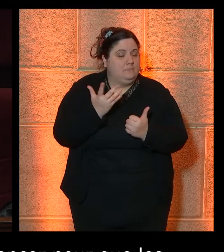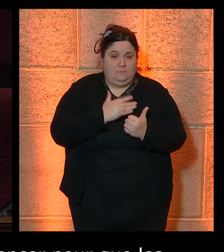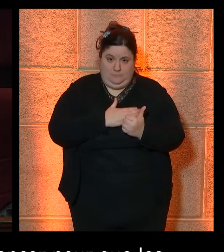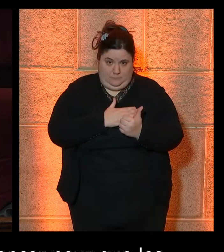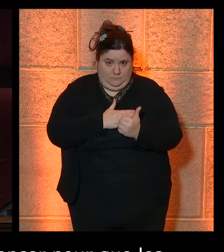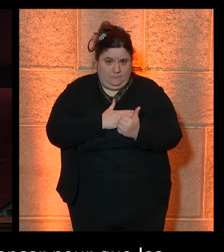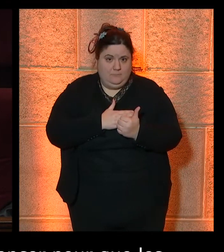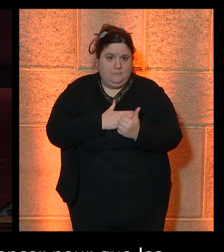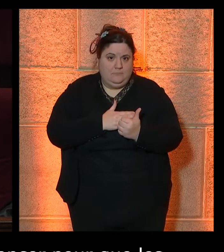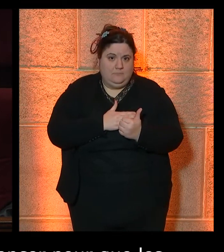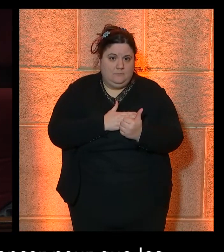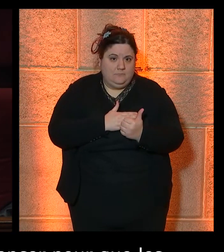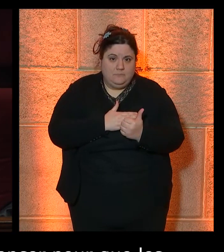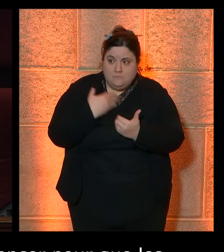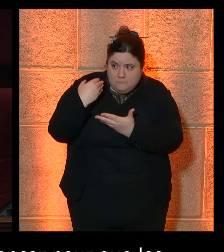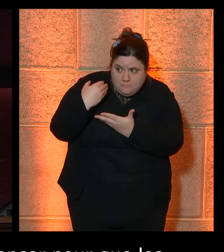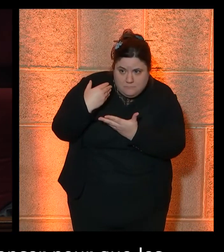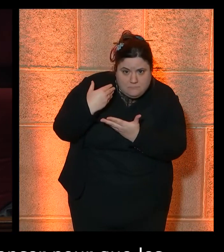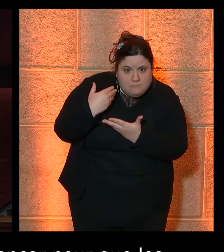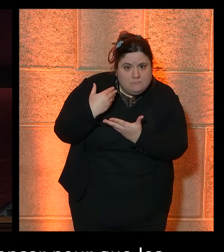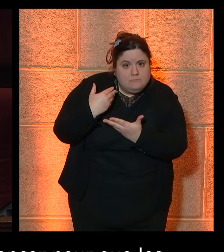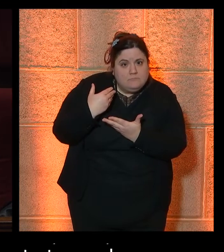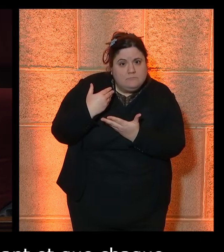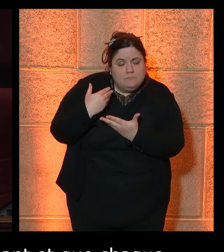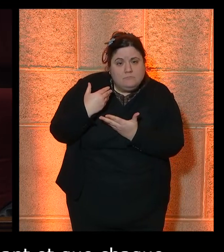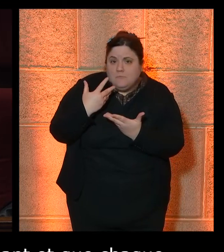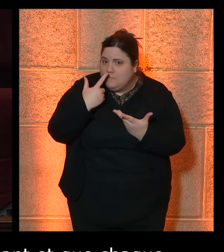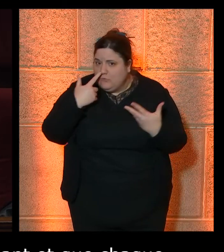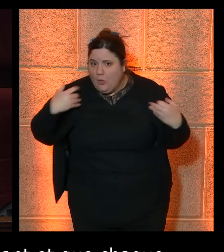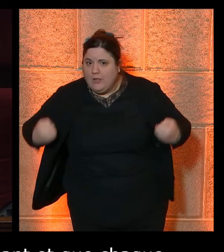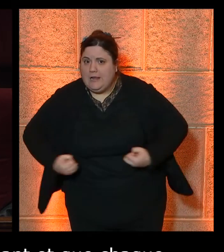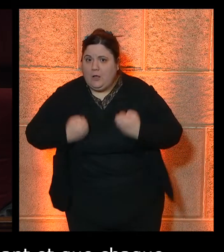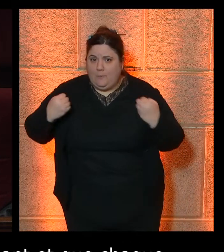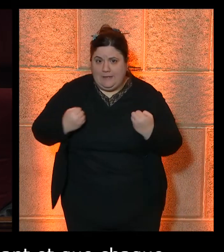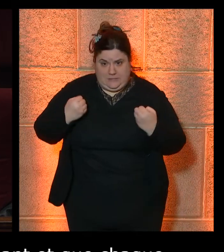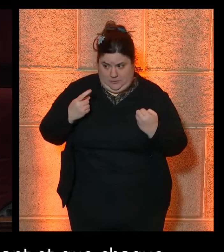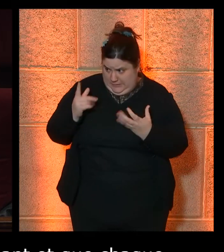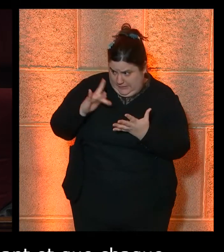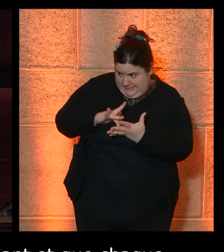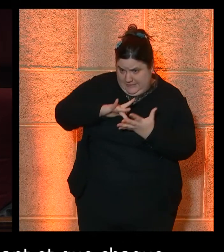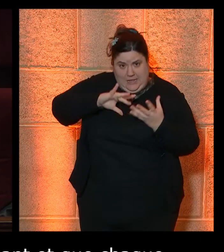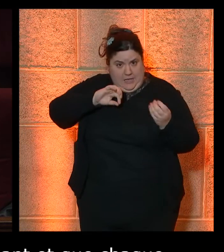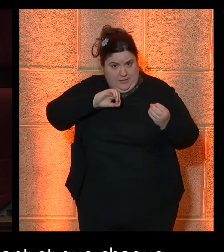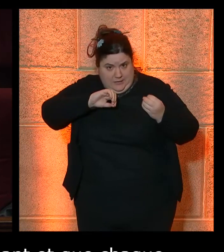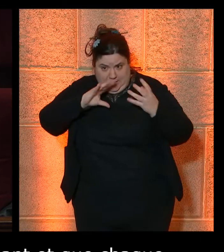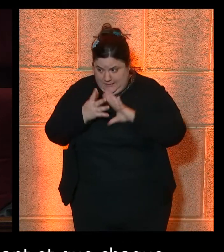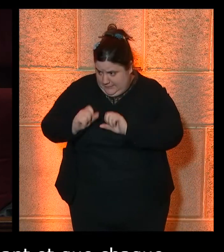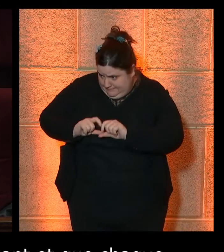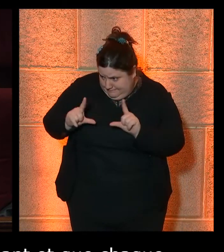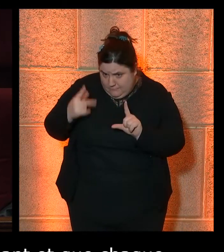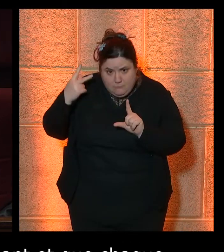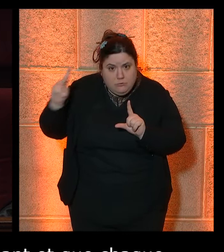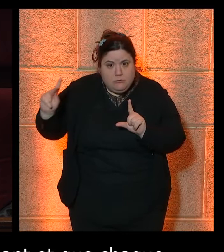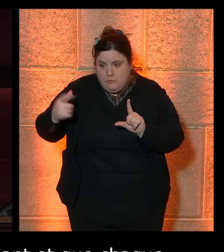la disponibilité des informations sur l'accessibilité de la campagne sur le site du candidat. De quoi s'agit-il? C'est